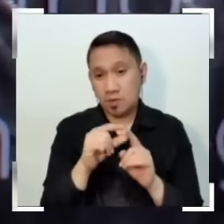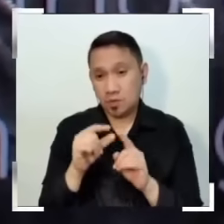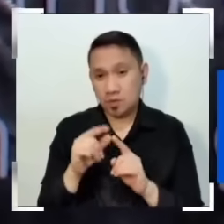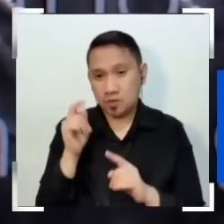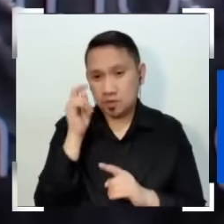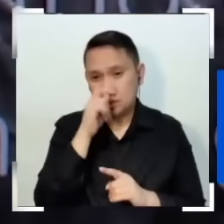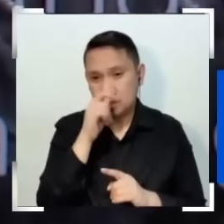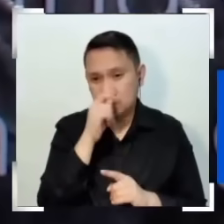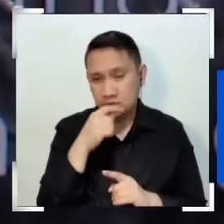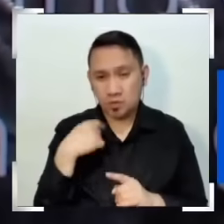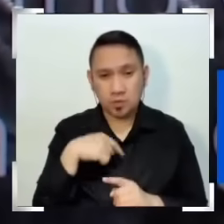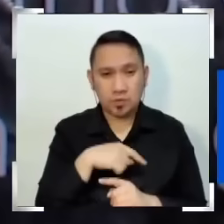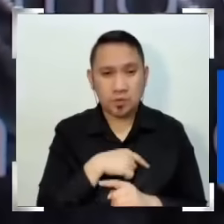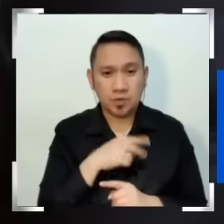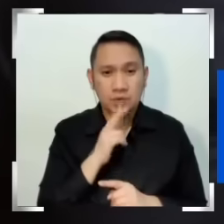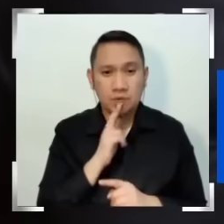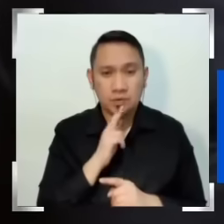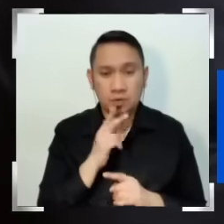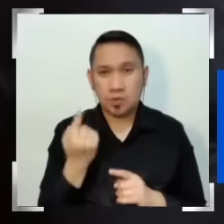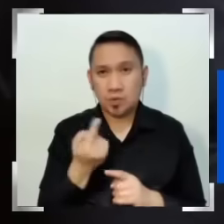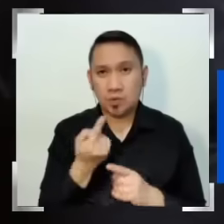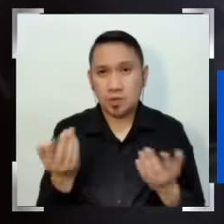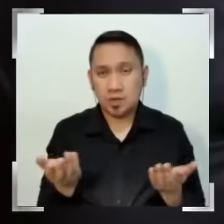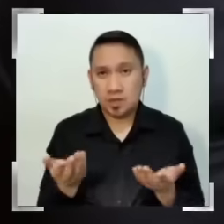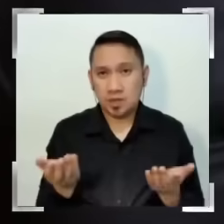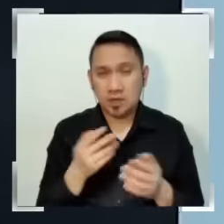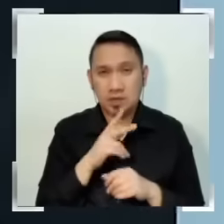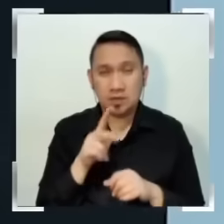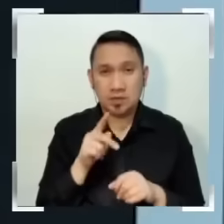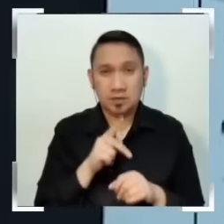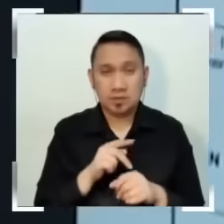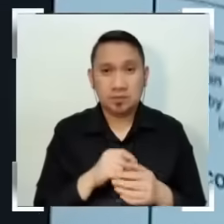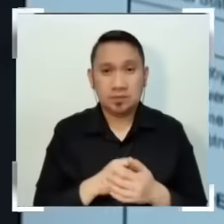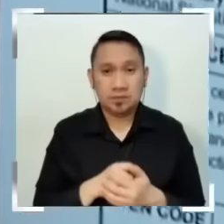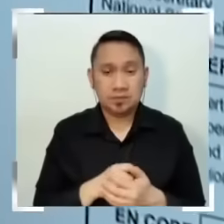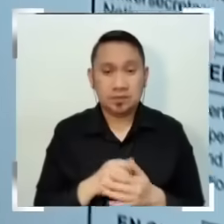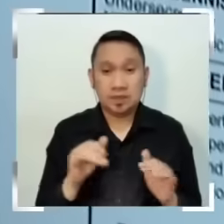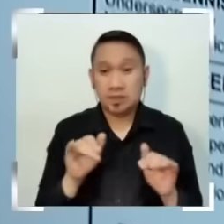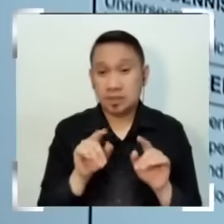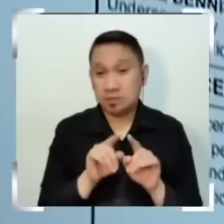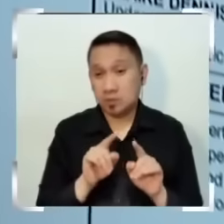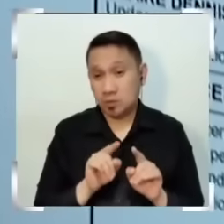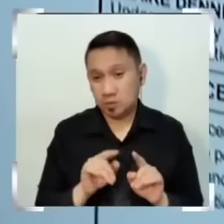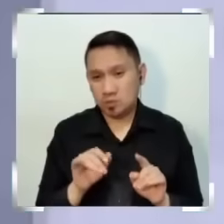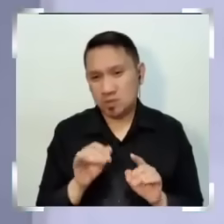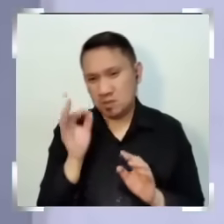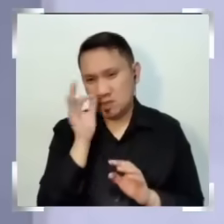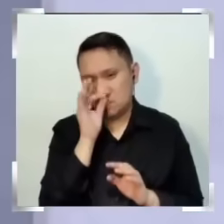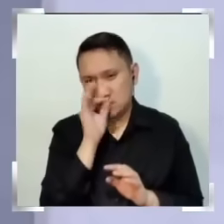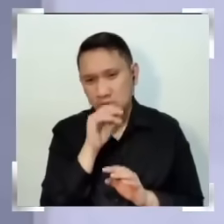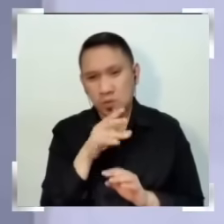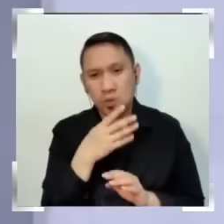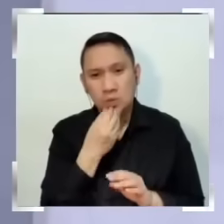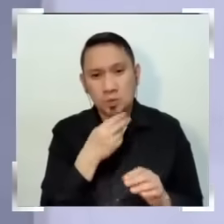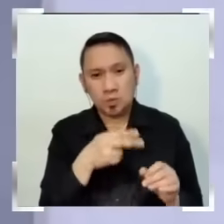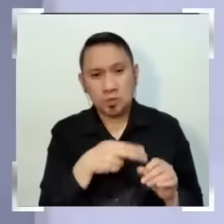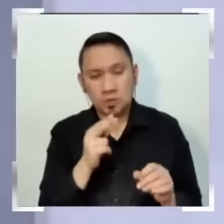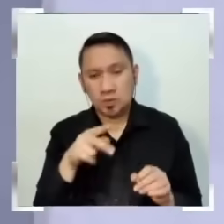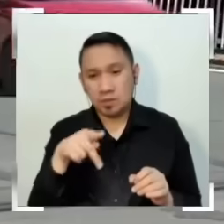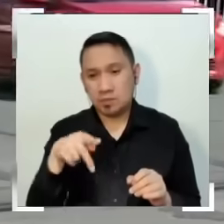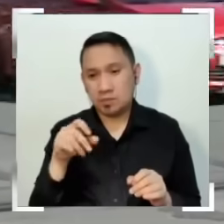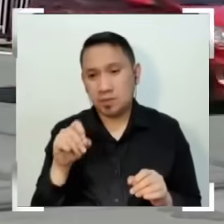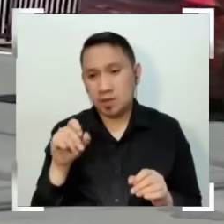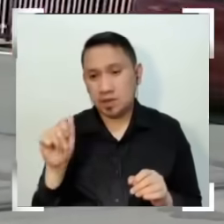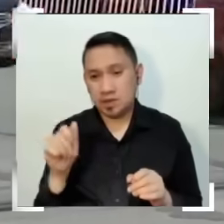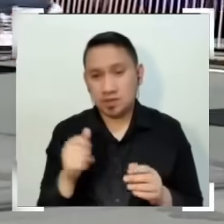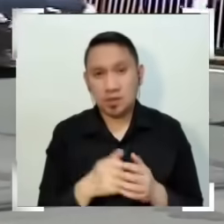that these are local threat actors. Mga local hacker din ang pinaghihinalaang nasa likod ng pag-atake sa PSA. Tanging mga nag-hack